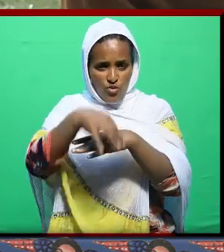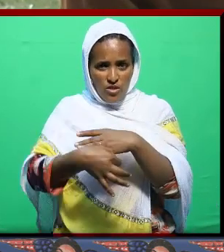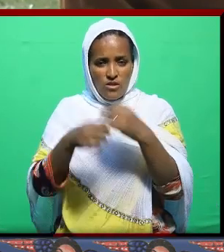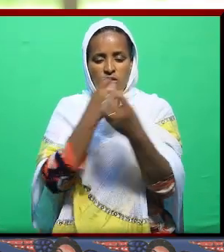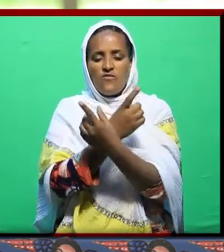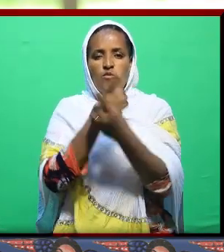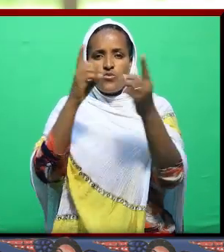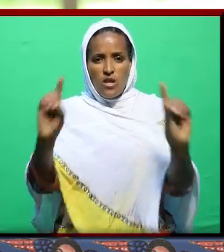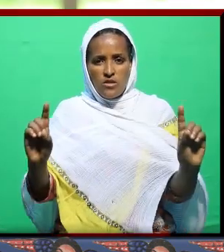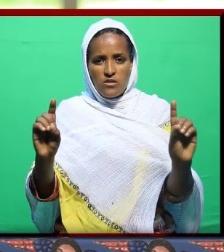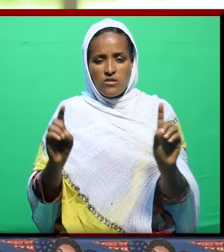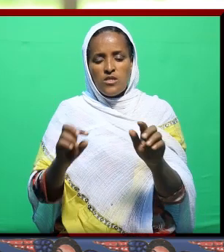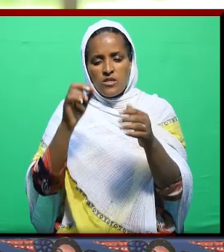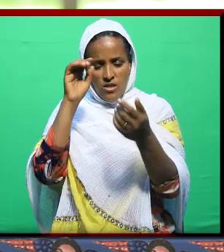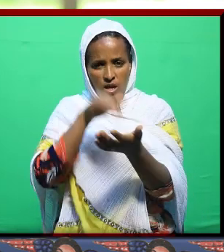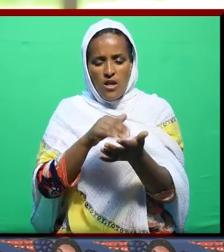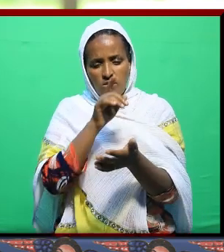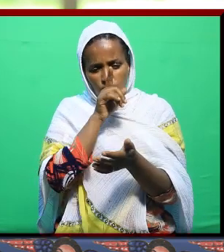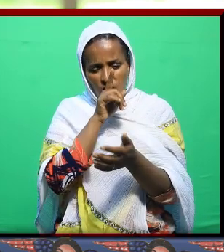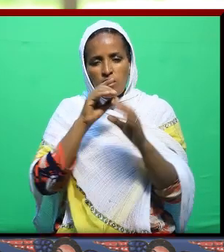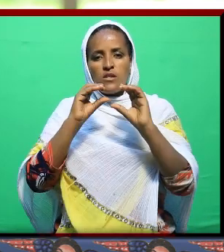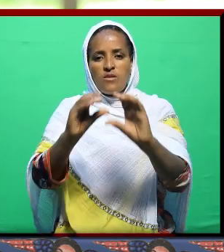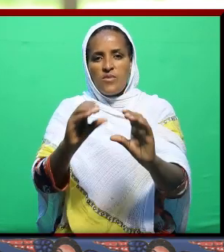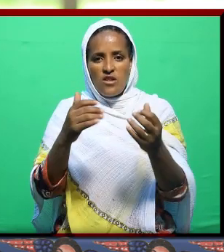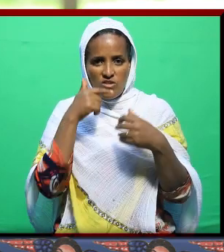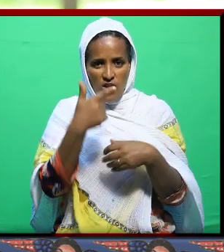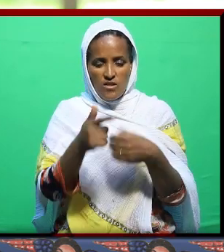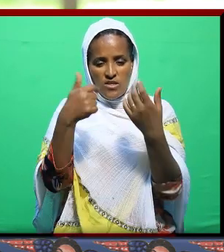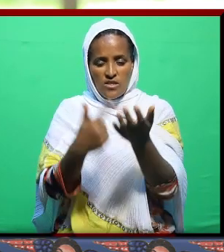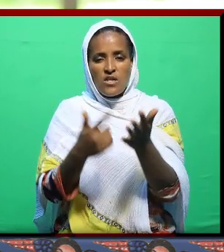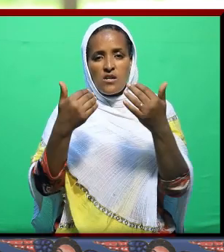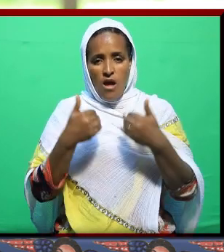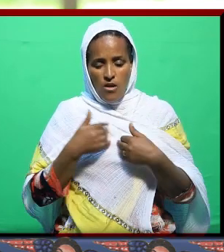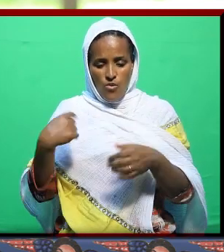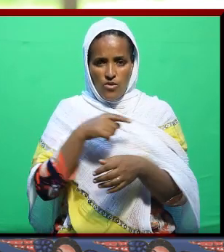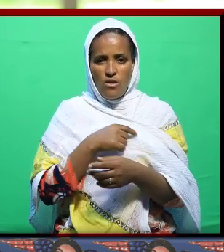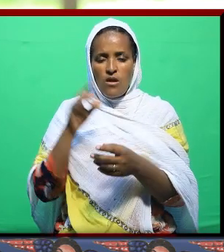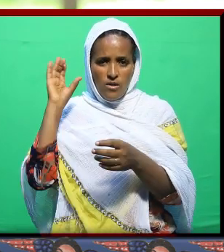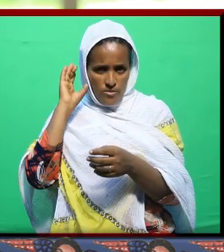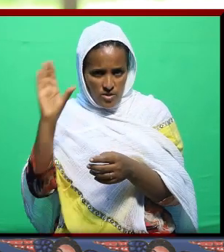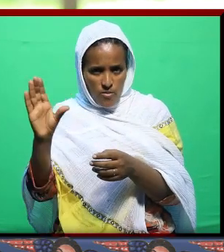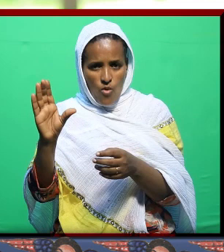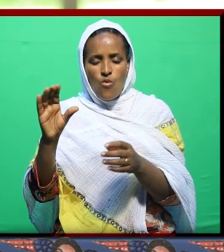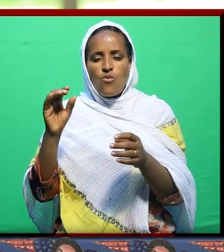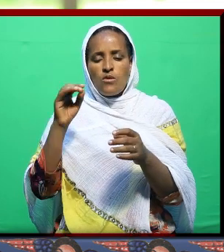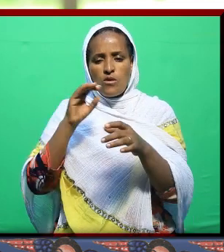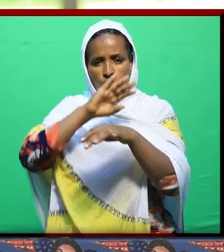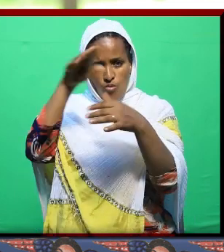ቁስልን ትፈውሳለች፣ ለወራዙት ደግሞ ጭምትነትን ታስተምራቸዋለች ይችላል። ስለዚህ ካለው ከምናየው